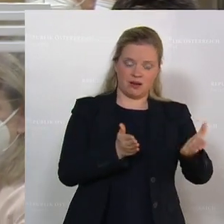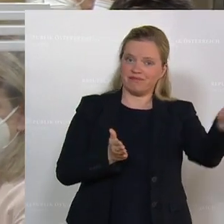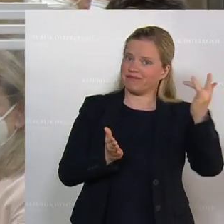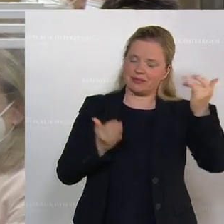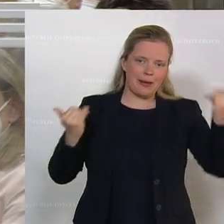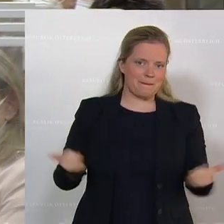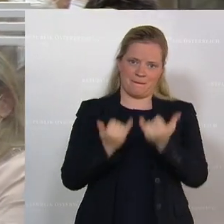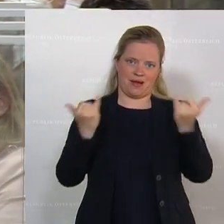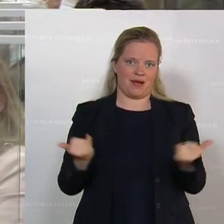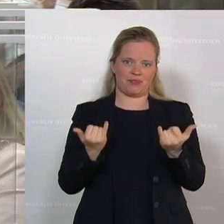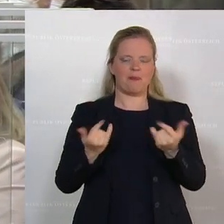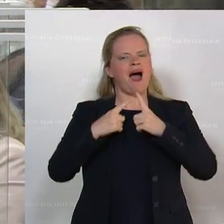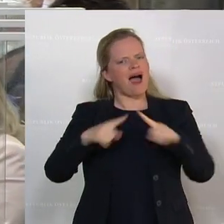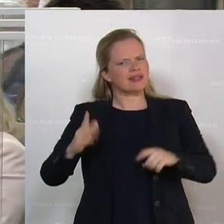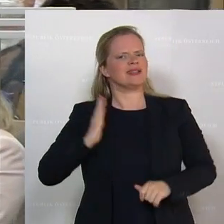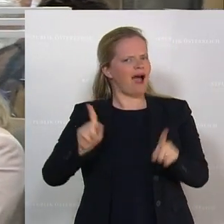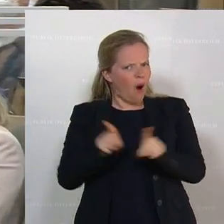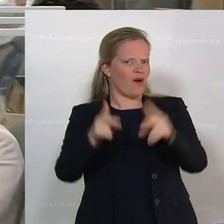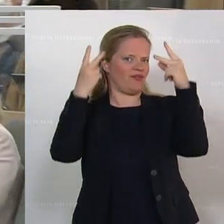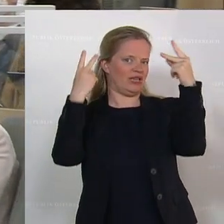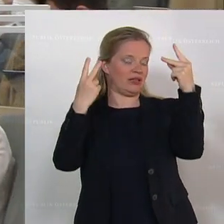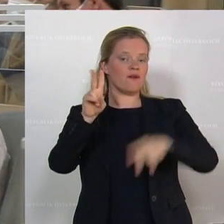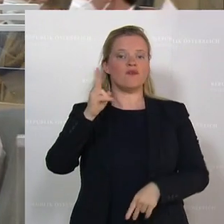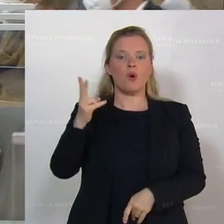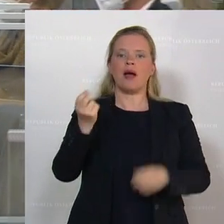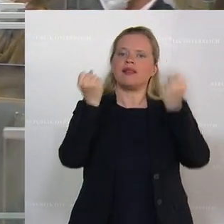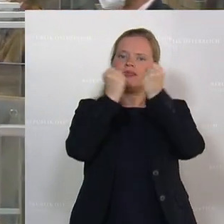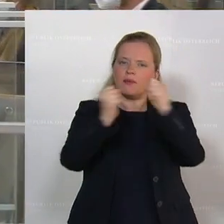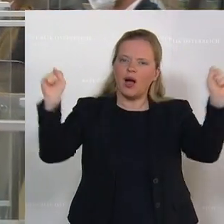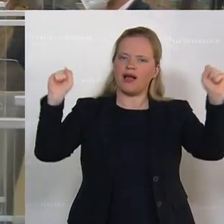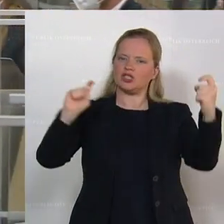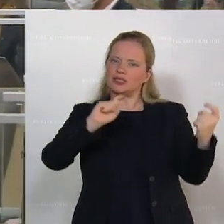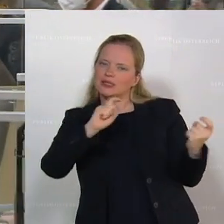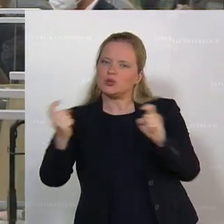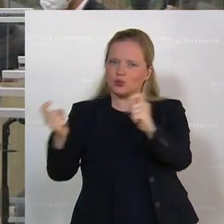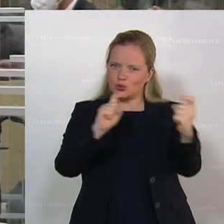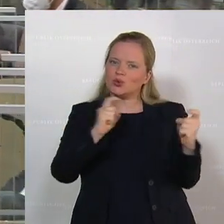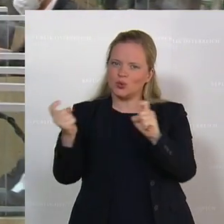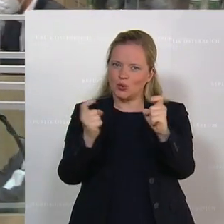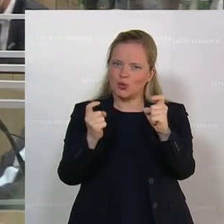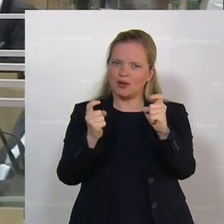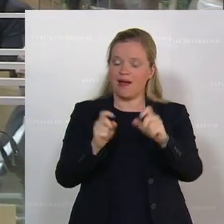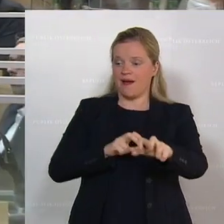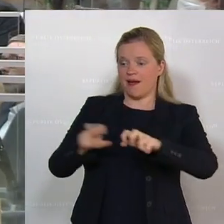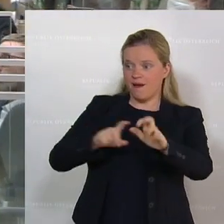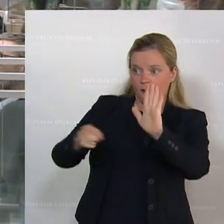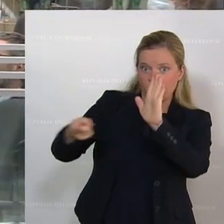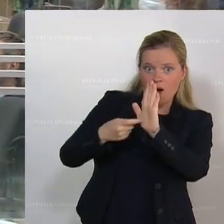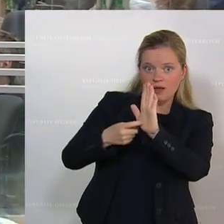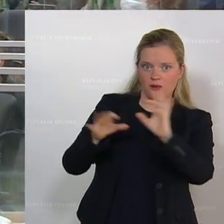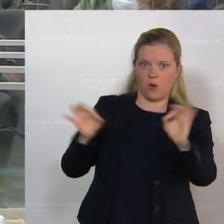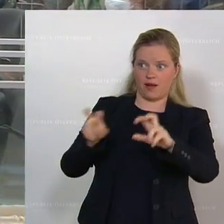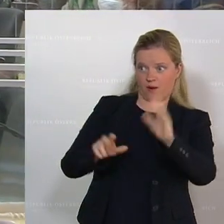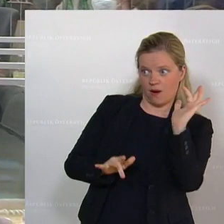auch wichtig, weil der demokratische Diskurs, auch das Fordern einer Regierung, das Kritisieren